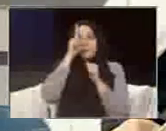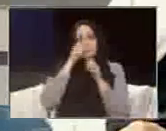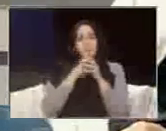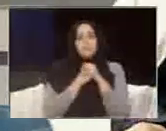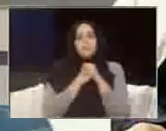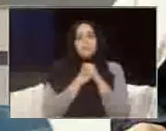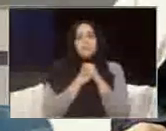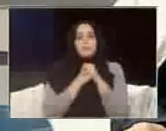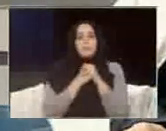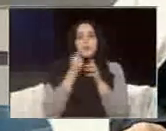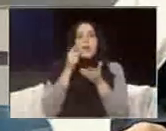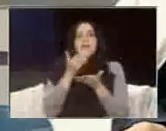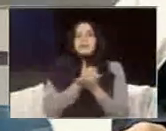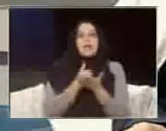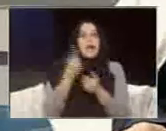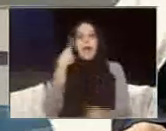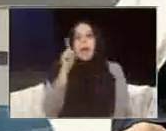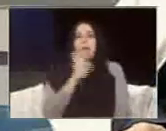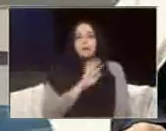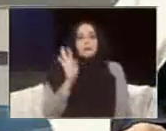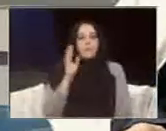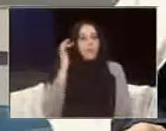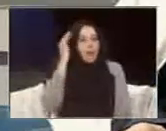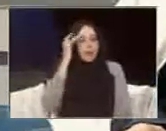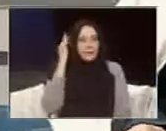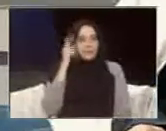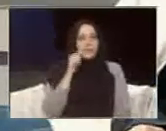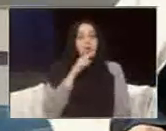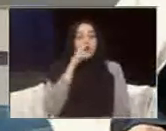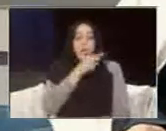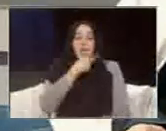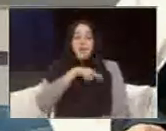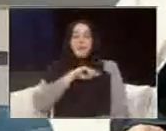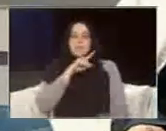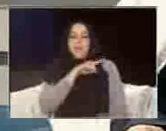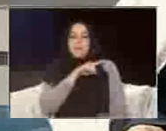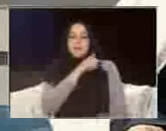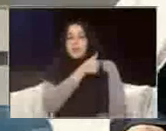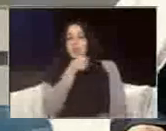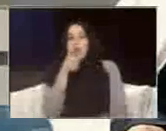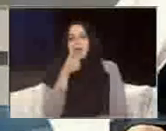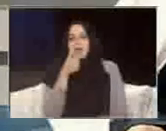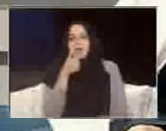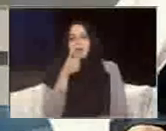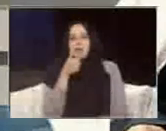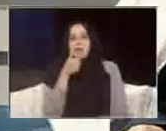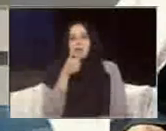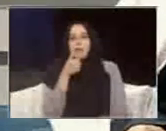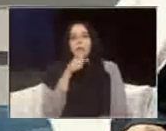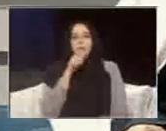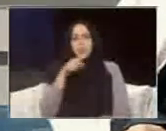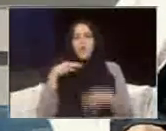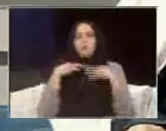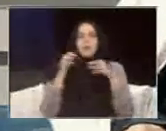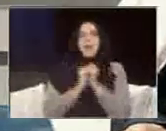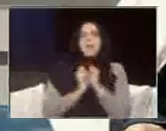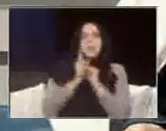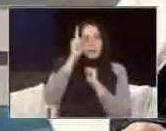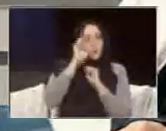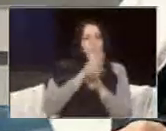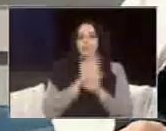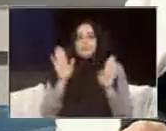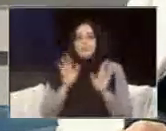وانت الراتب نتاعك حلال وهو الذي يتحمل الإثم وحده وذمتك أنت بريئة